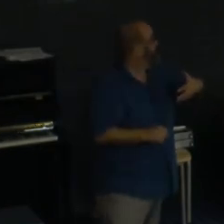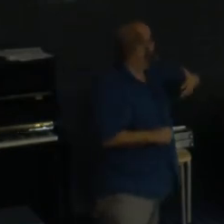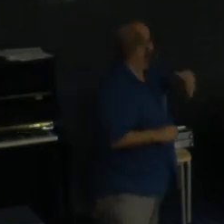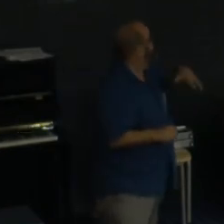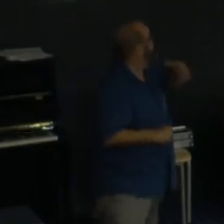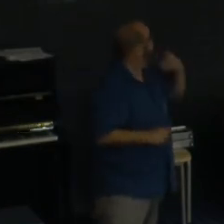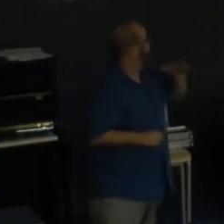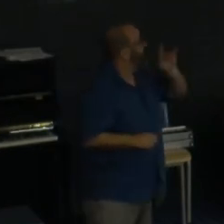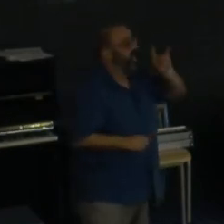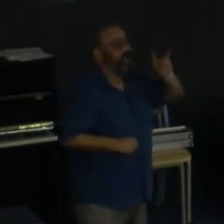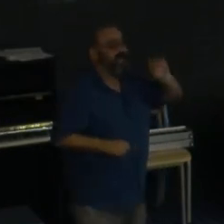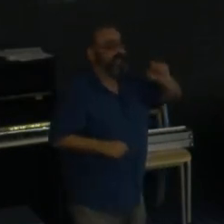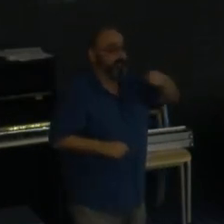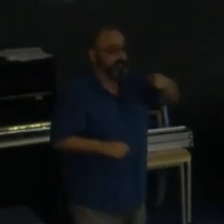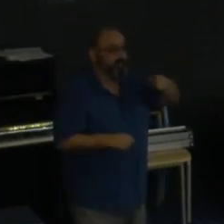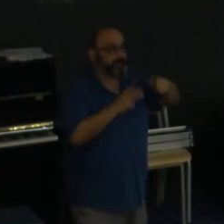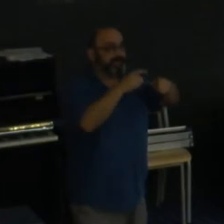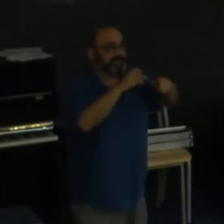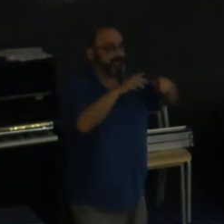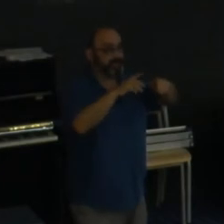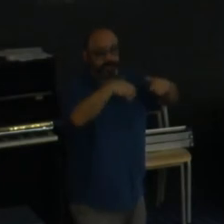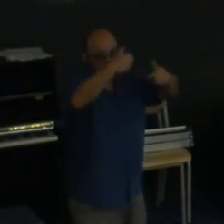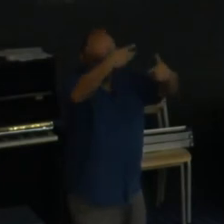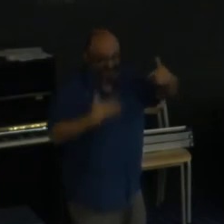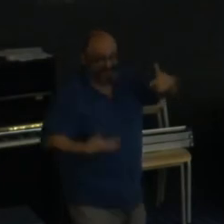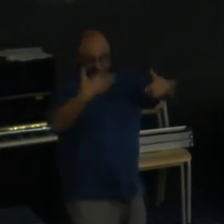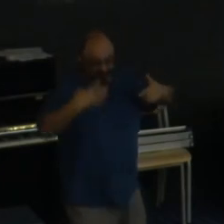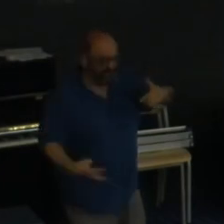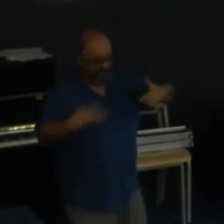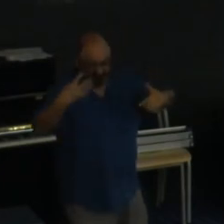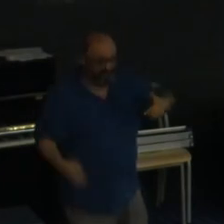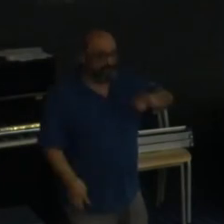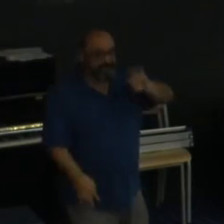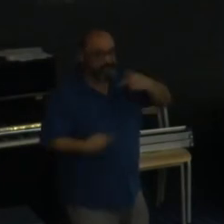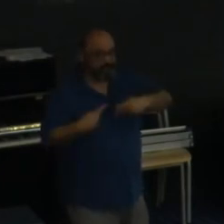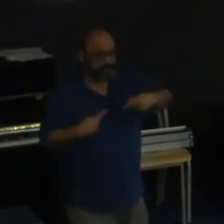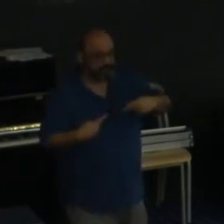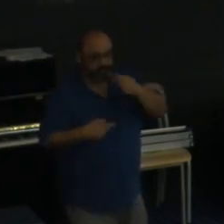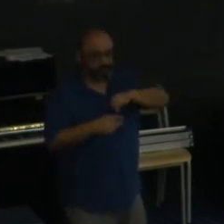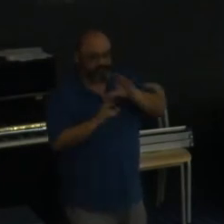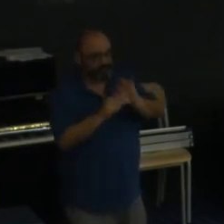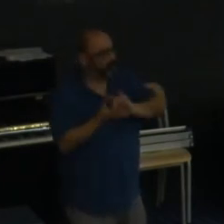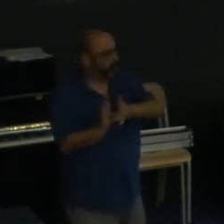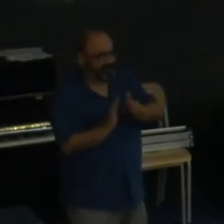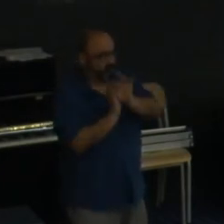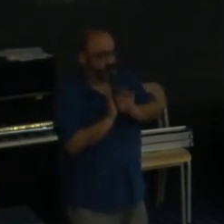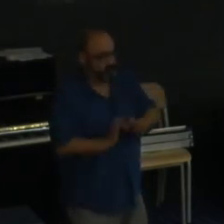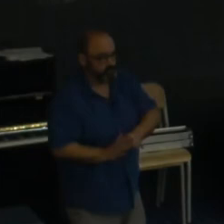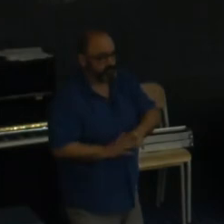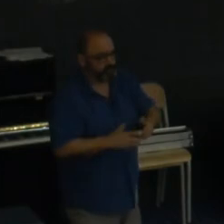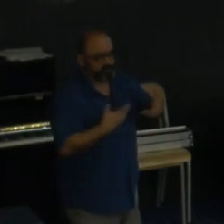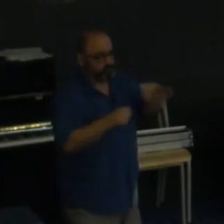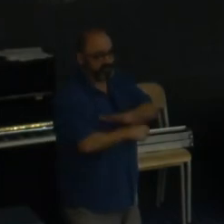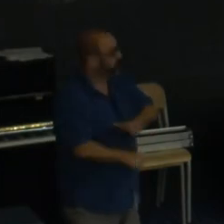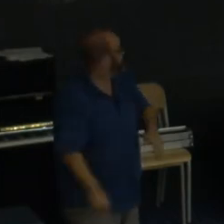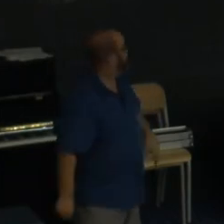PDB juste à côté, on a à peu près 4 pages à 4 de documentation qui explique point par point toutes les fonctionnalités du truc, etc. Ça va ? Alors,